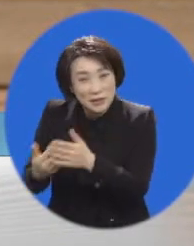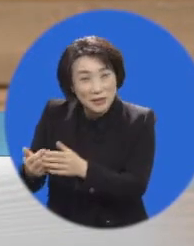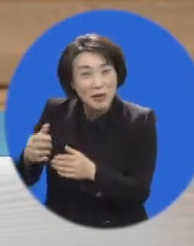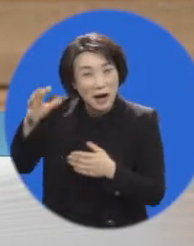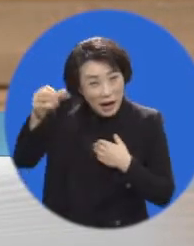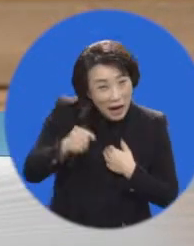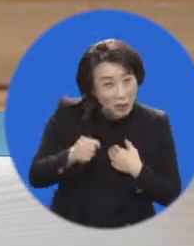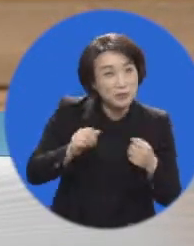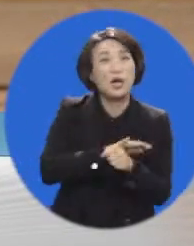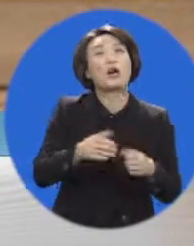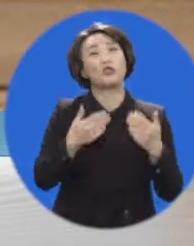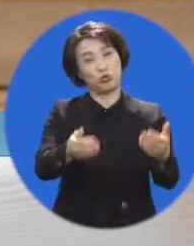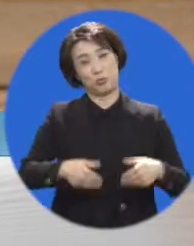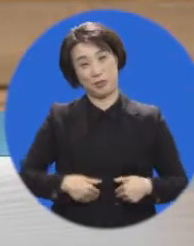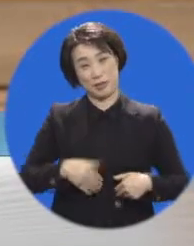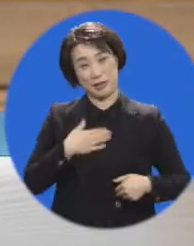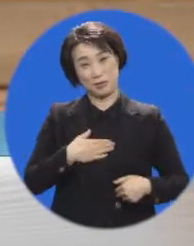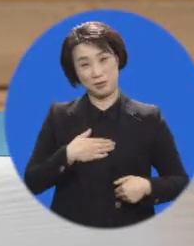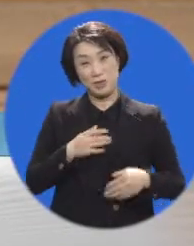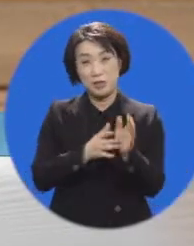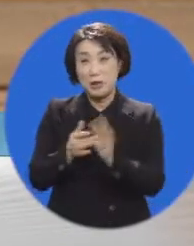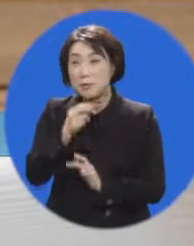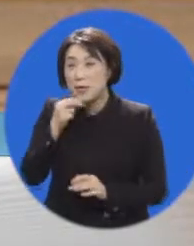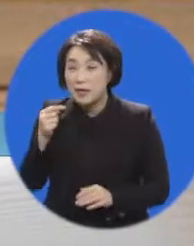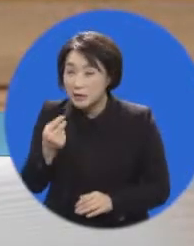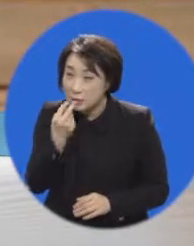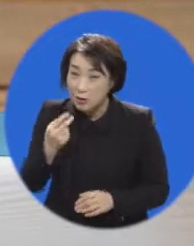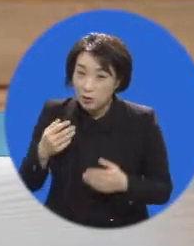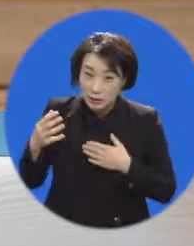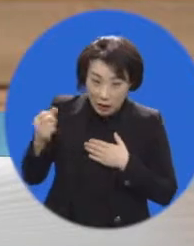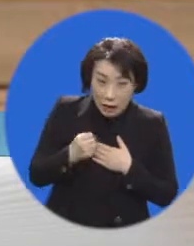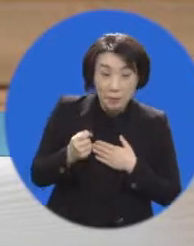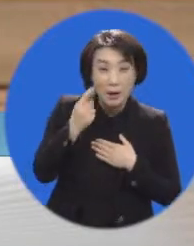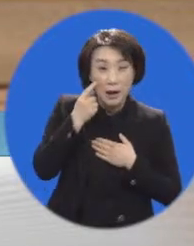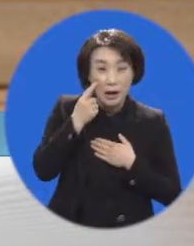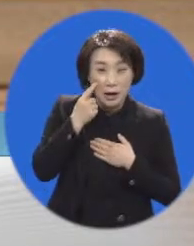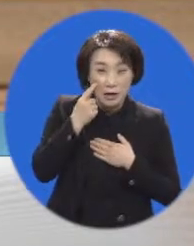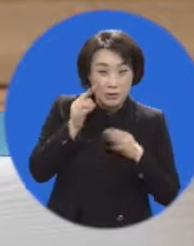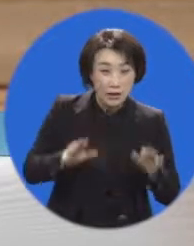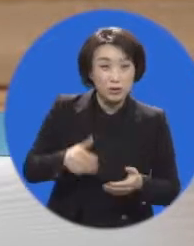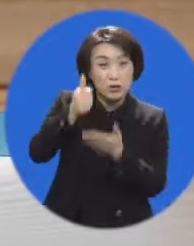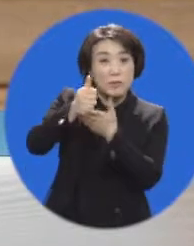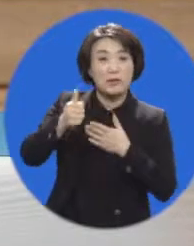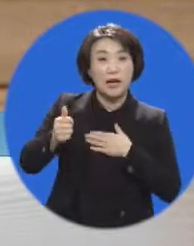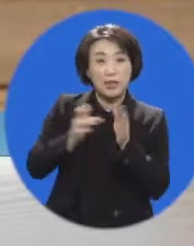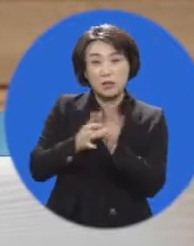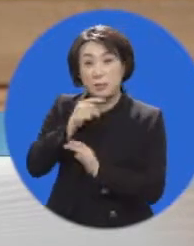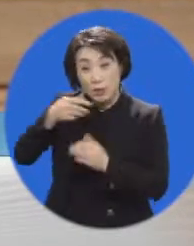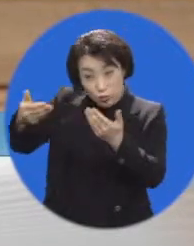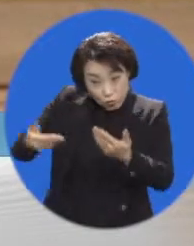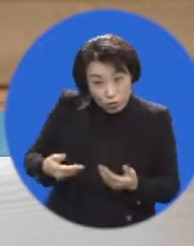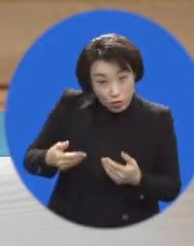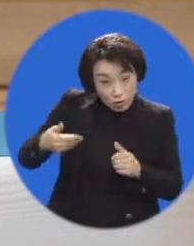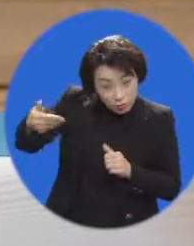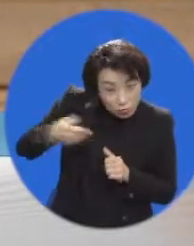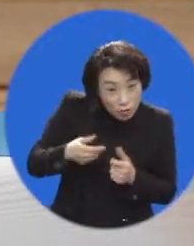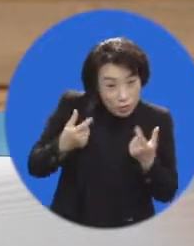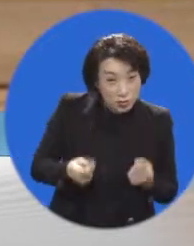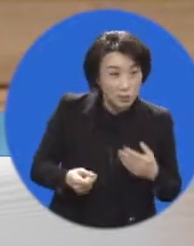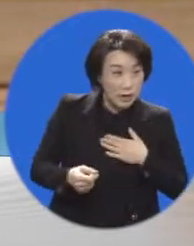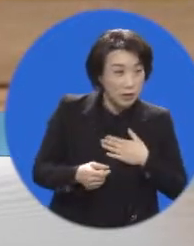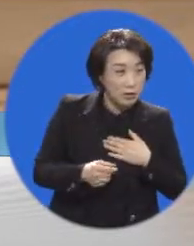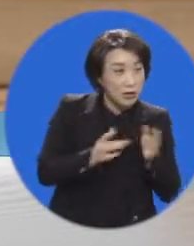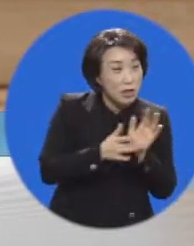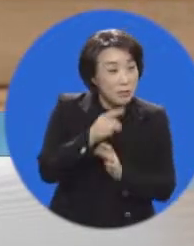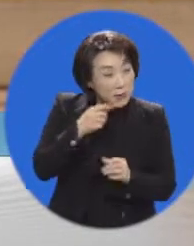말이오. 그럼 피의 생명이 사랑이 내 안에 있다면 반드시 주님이 나에게 피를 주셨던 나도 그게 그 피를 줘서 옆